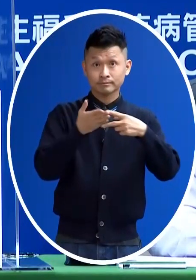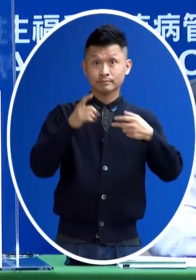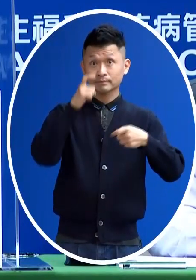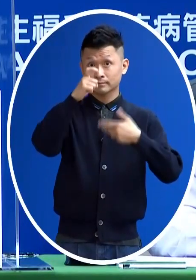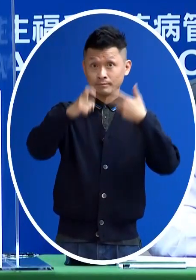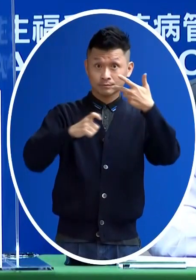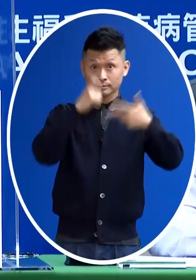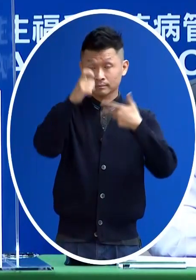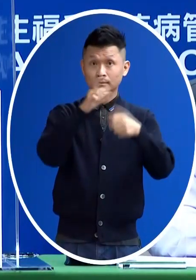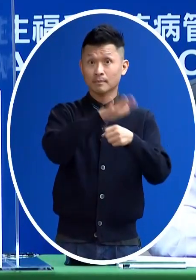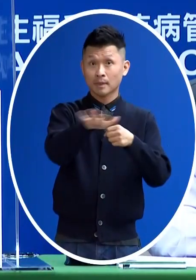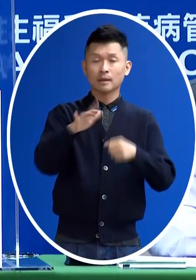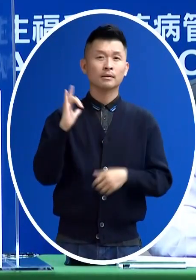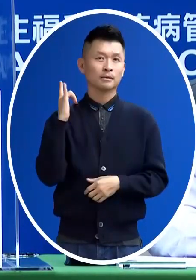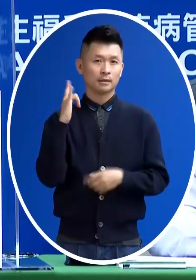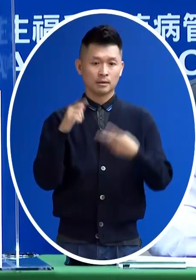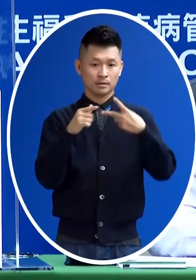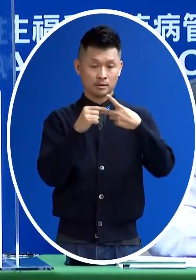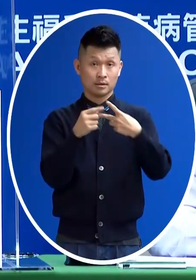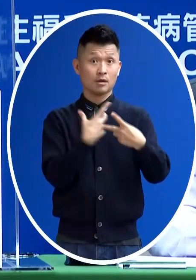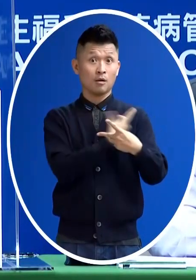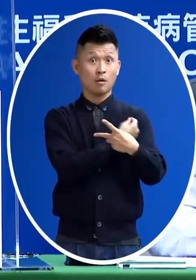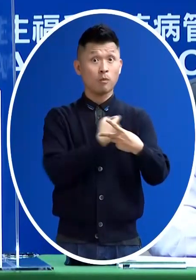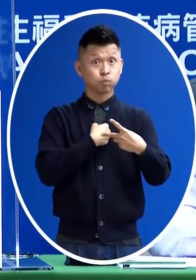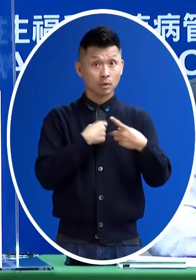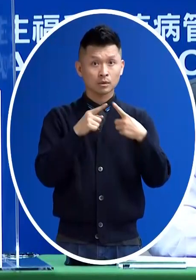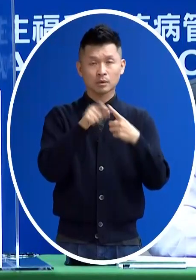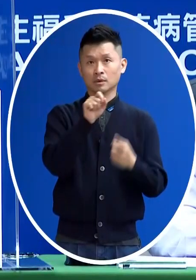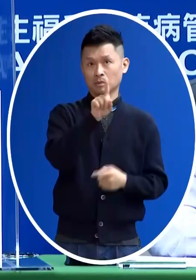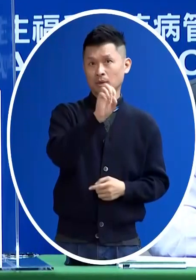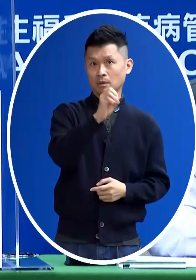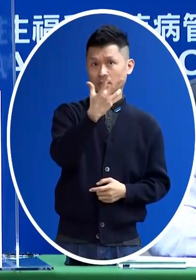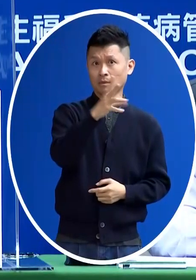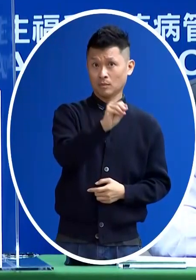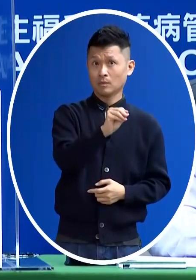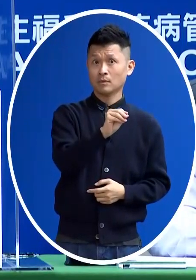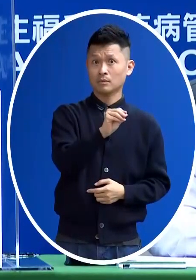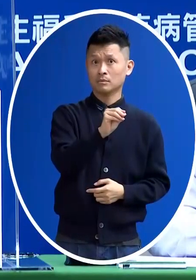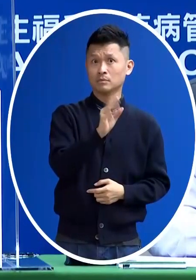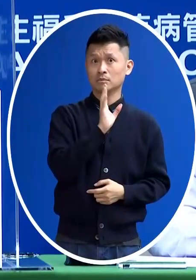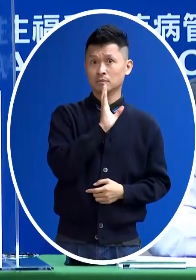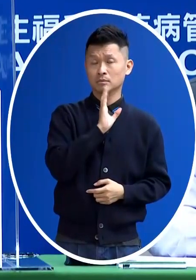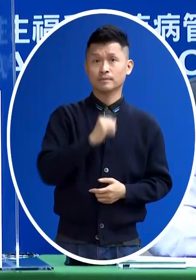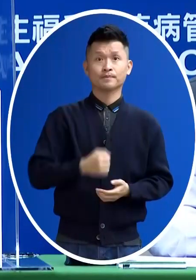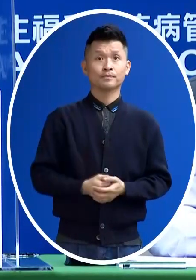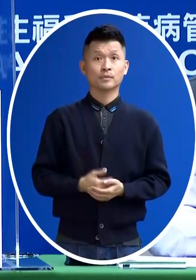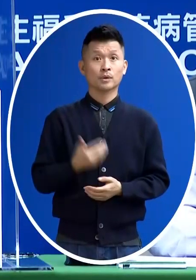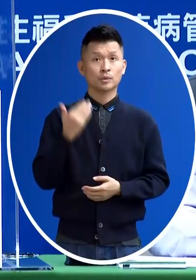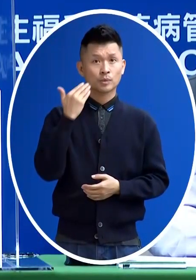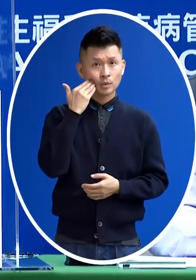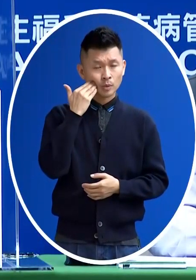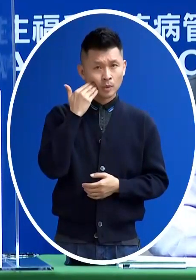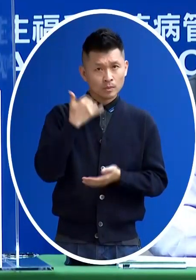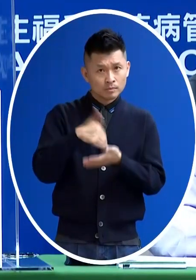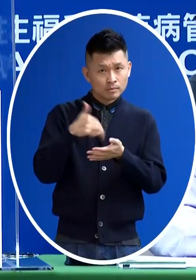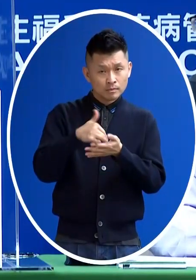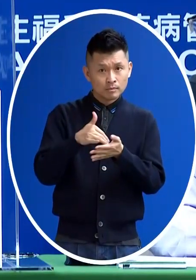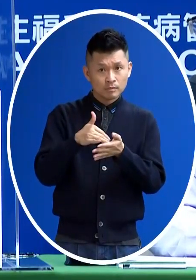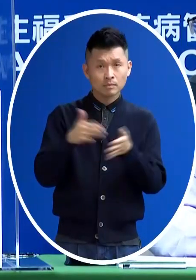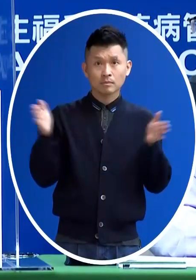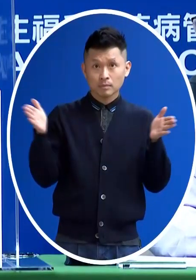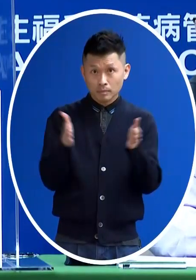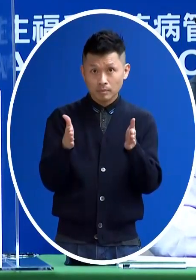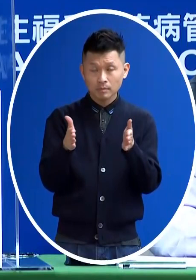等待第二季的哈，等待第二季的有108万人。好，那如果要抓到8周的话哈，